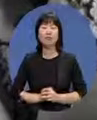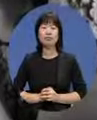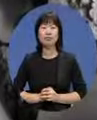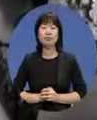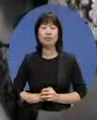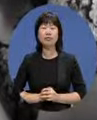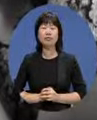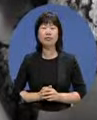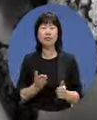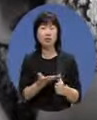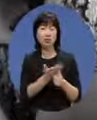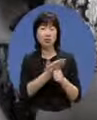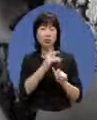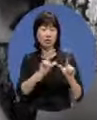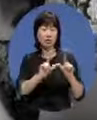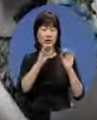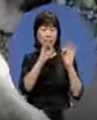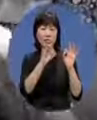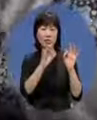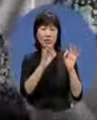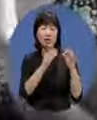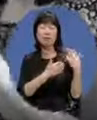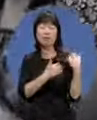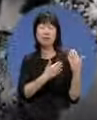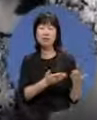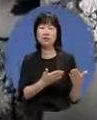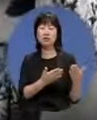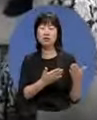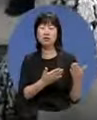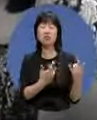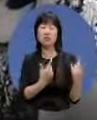양육으로 자면은 방치